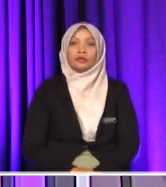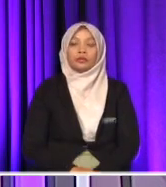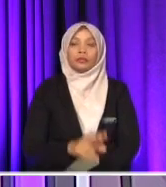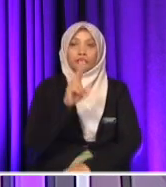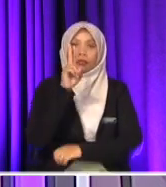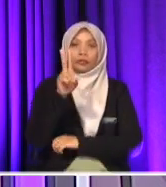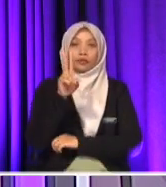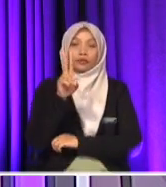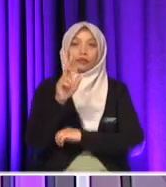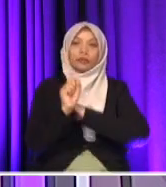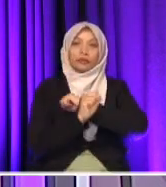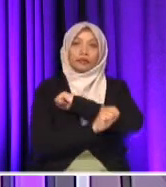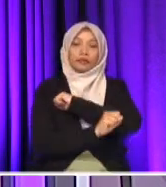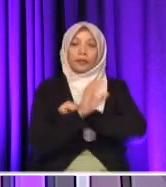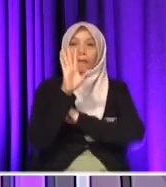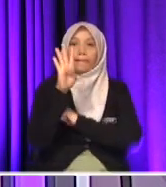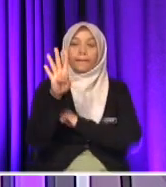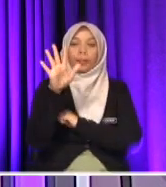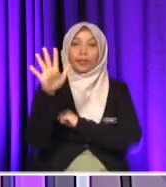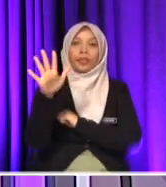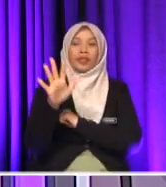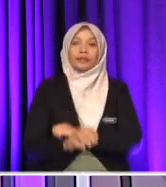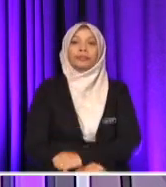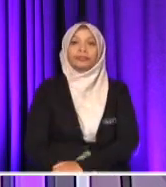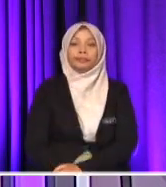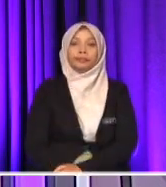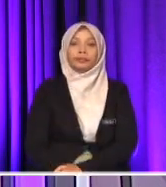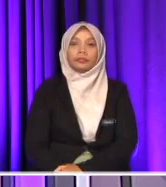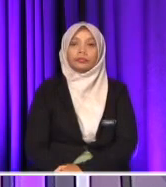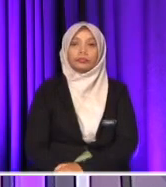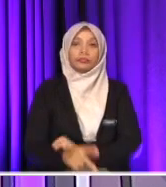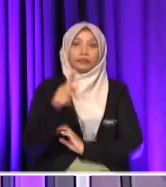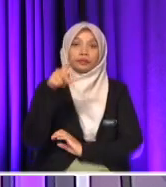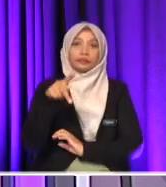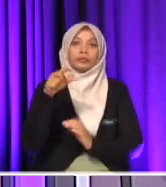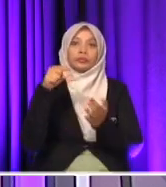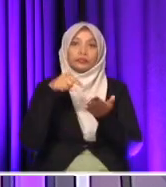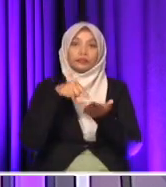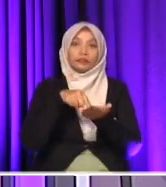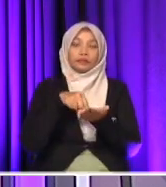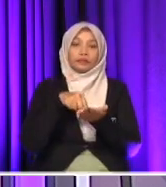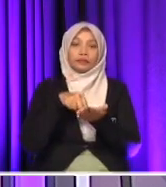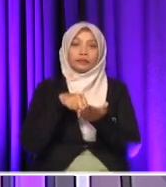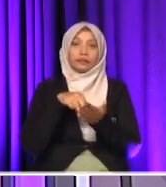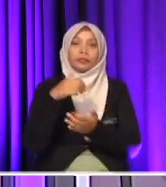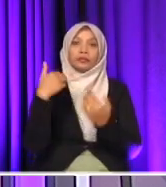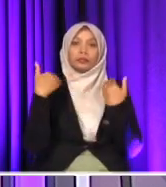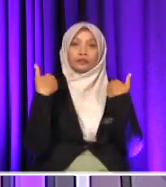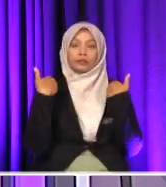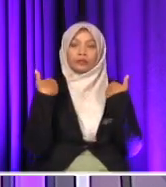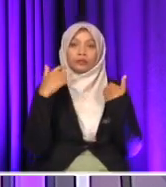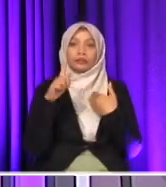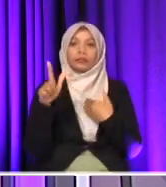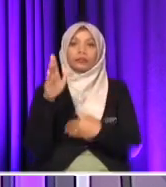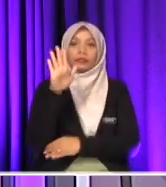2 sudut 45 darjah. Okey, ya 45 darjah. Untuk B di sini ini magnitude dia ini adalah 5. Okey,